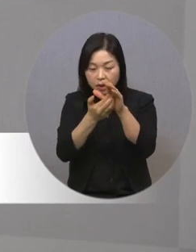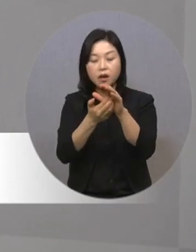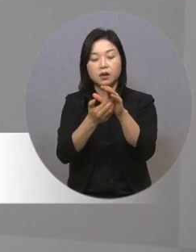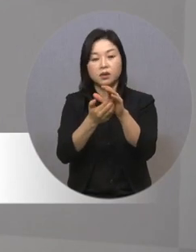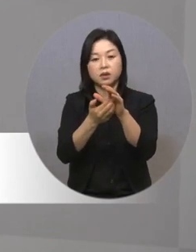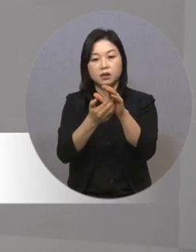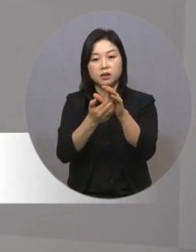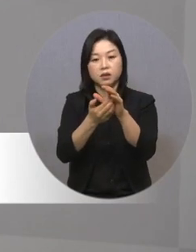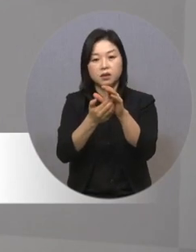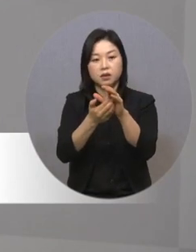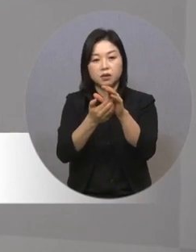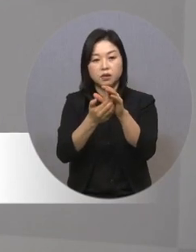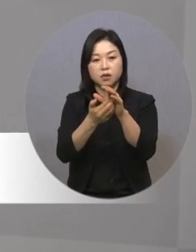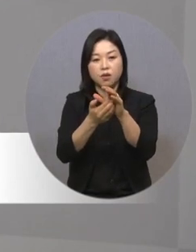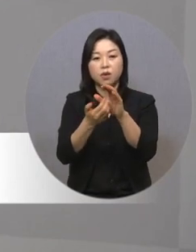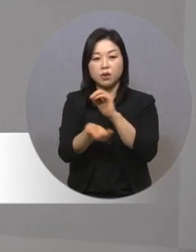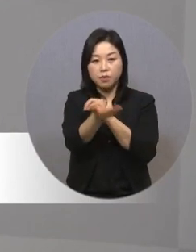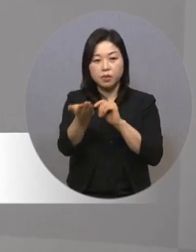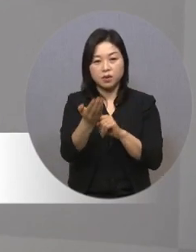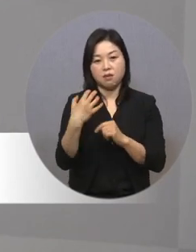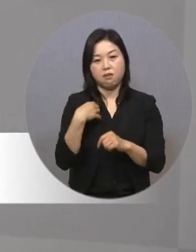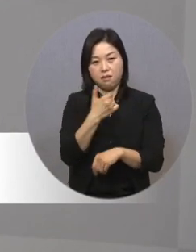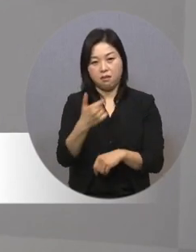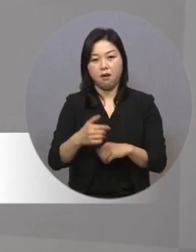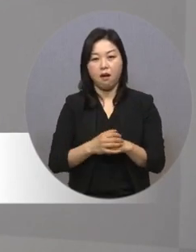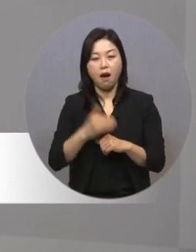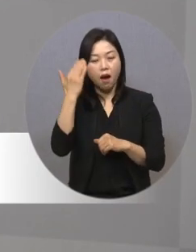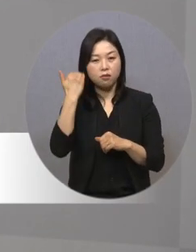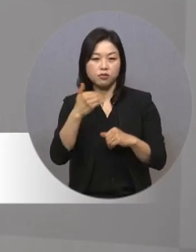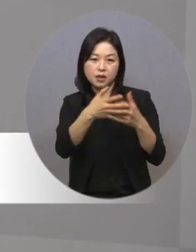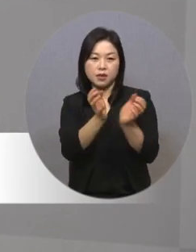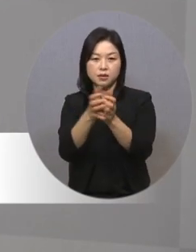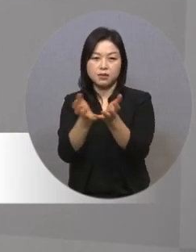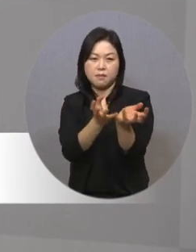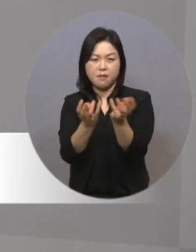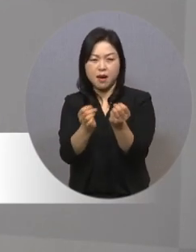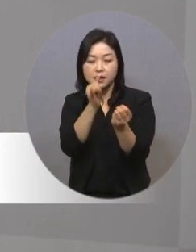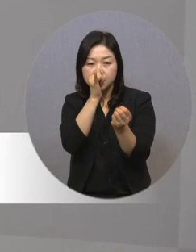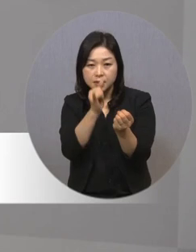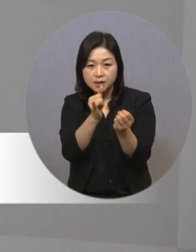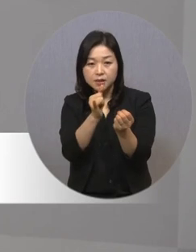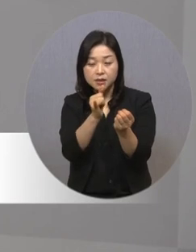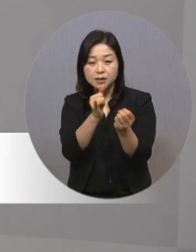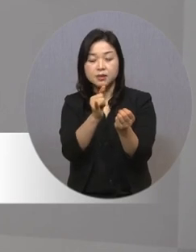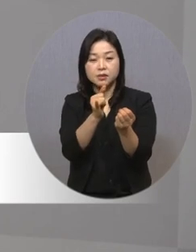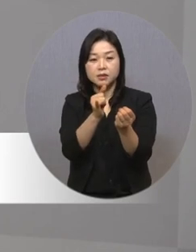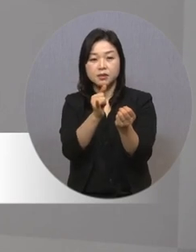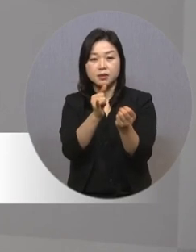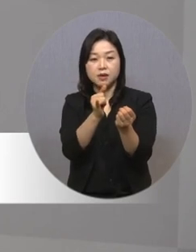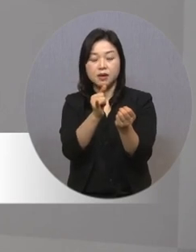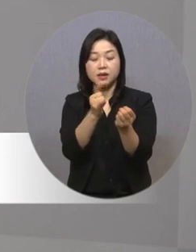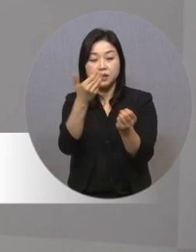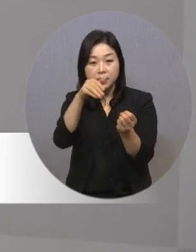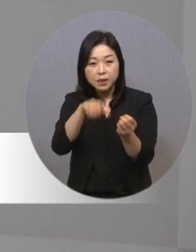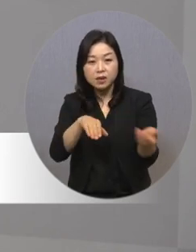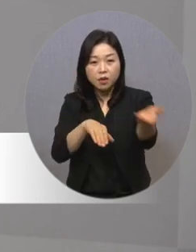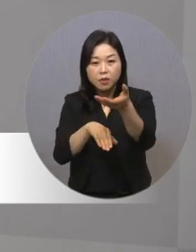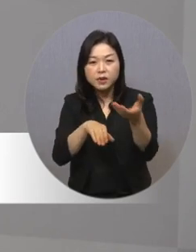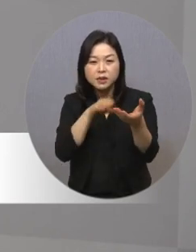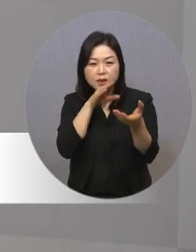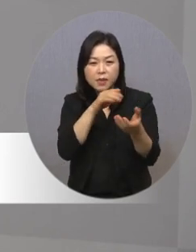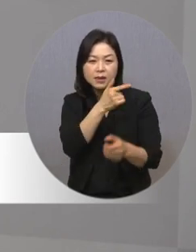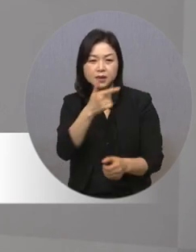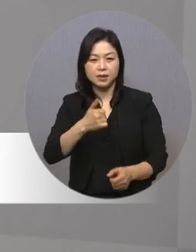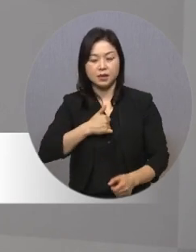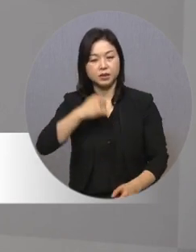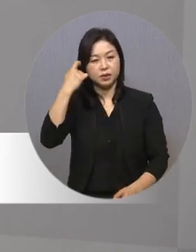역할을 해오셨습니다. 정말 대한민국 많은 단체가 있고 기후가 있지만 여러분들이야말로 정말 가장 커다란 자부심을